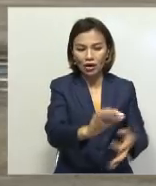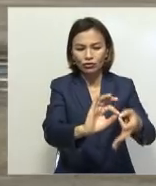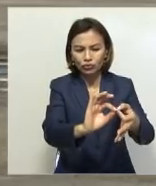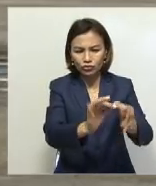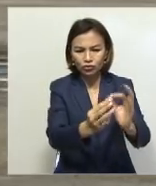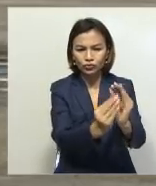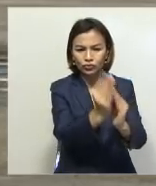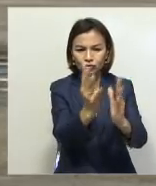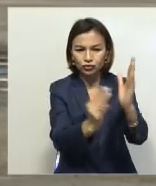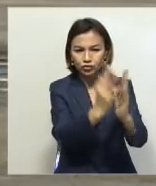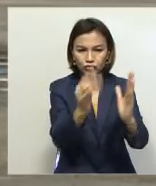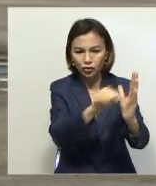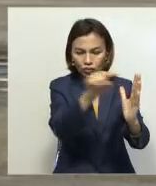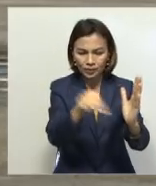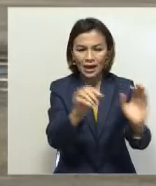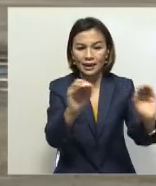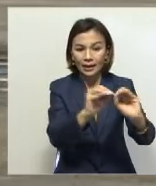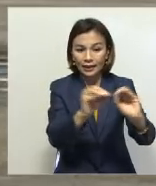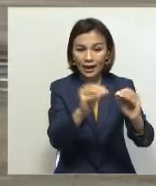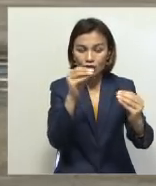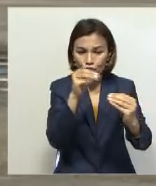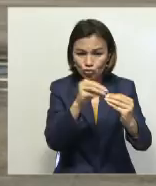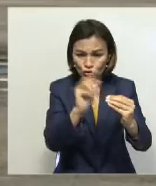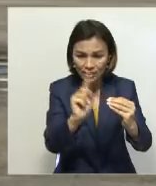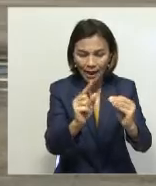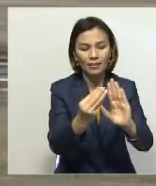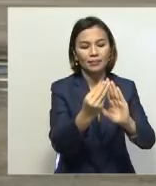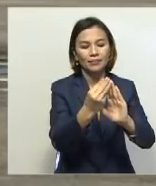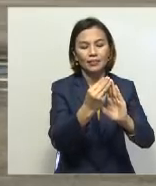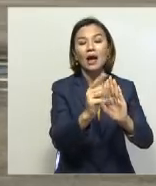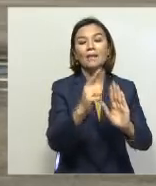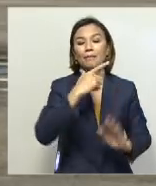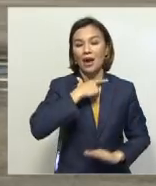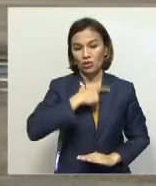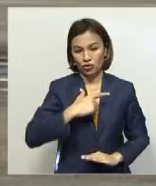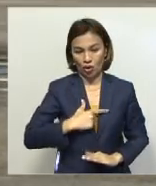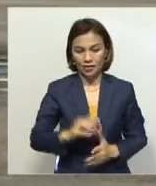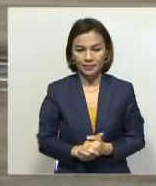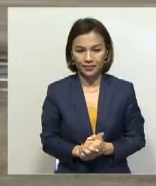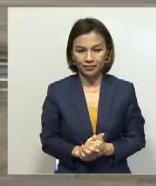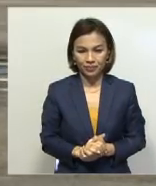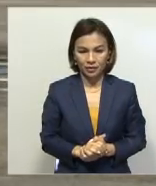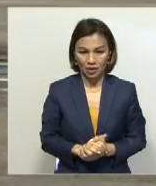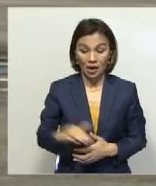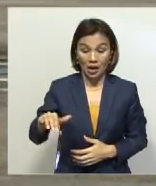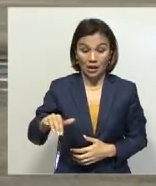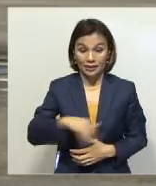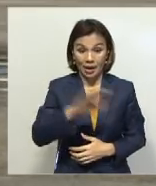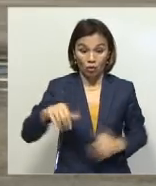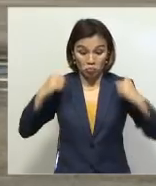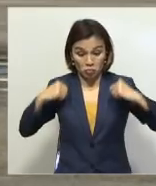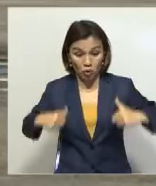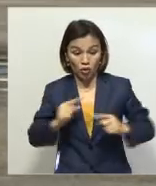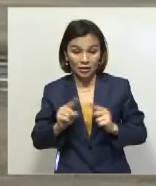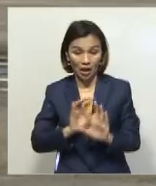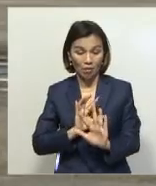ควันอยู่ที่บริเวณเขตใต้บ้านห้วยพึ่งตำบลห้วยผาอำเภอเมืองจังหวัดแม่ฮ่องสอนได้ส่งกำลังภาคพื้นค่ะจากหน่วยเฉ